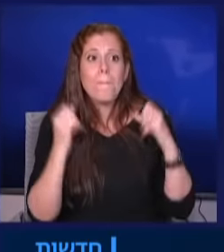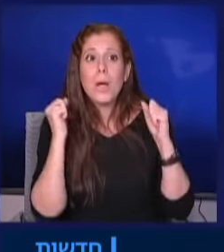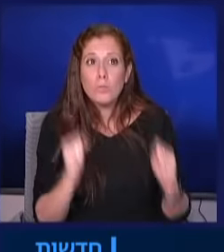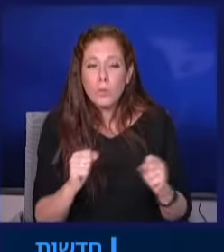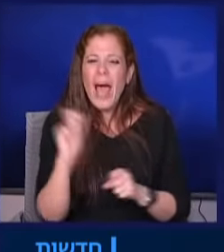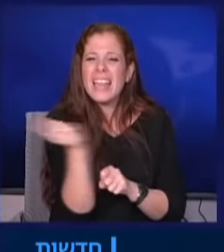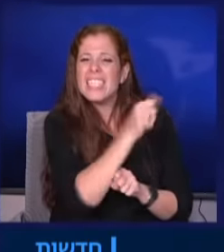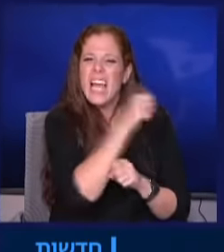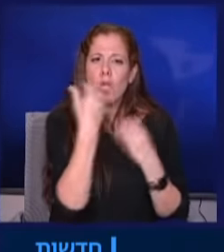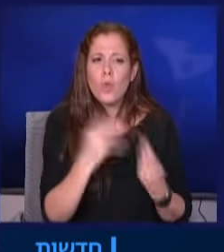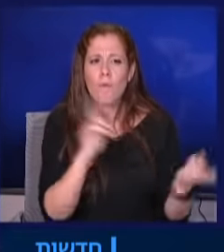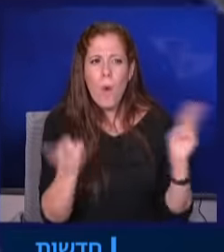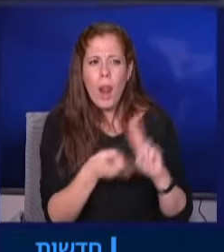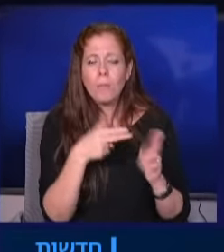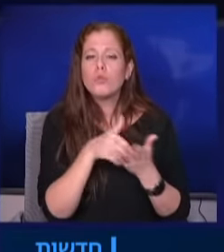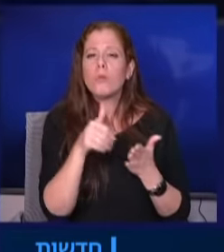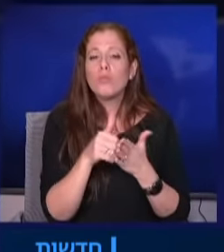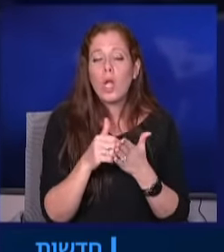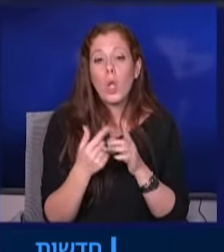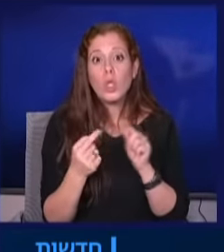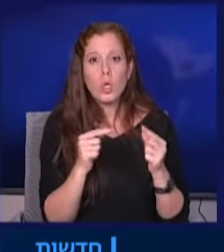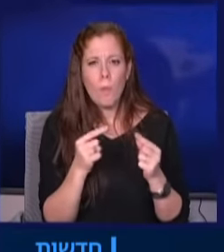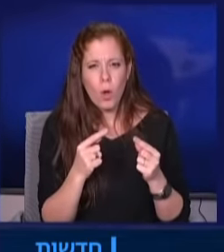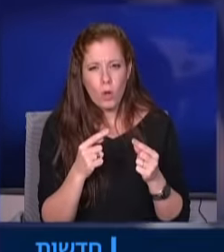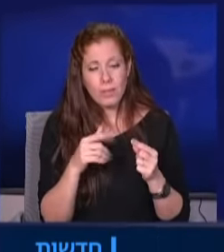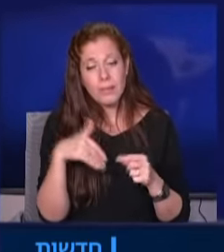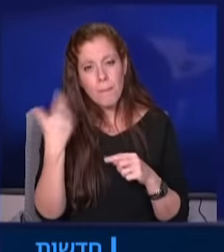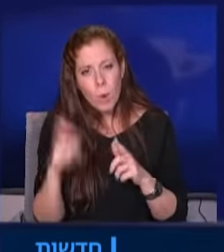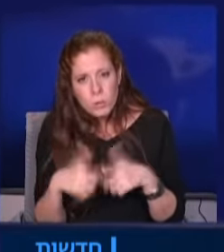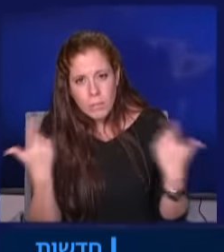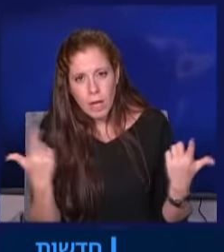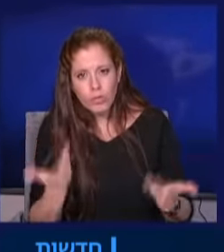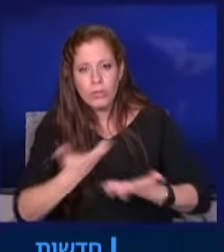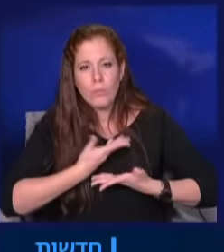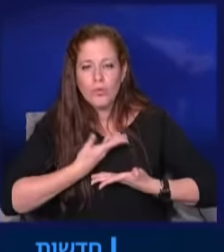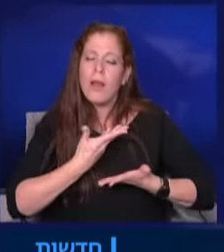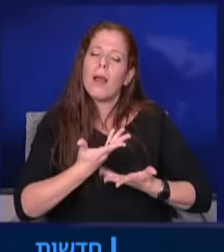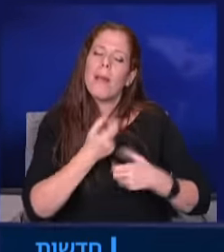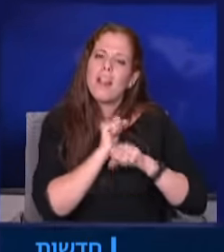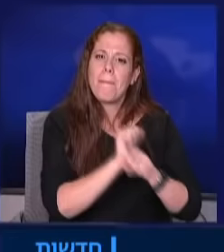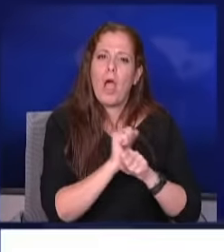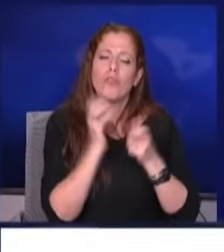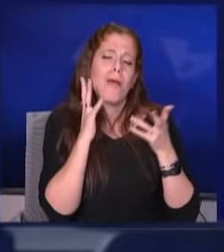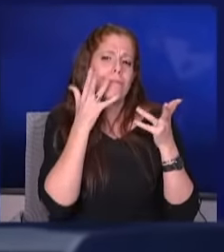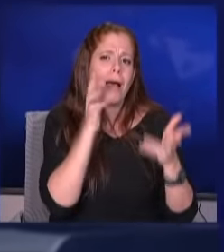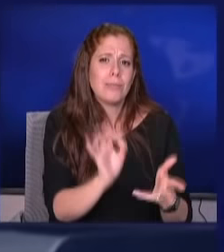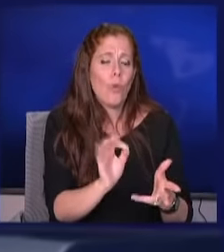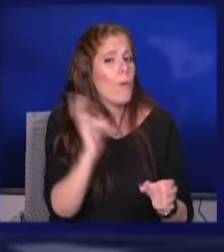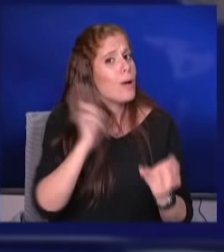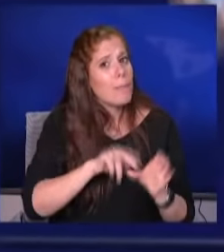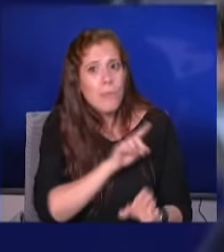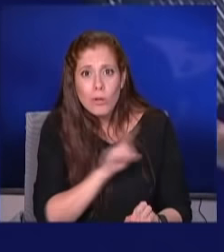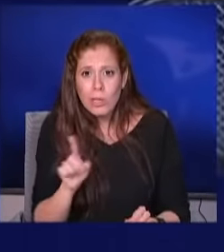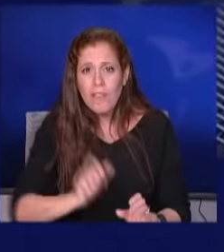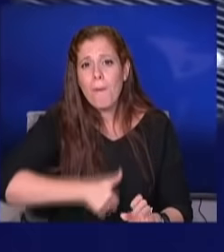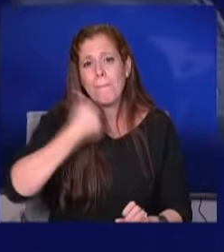הטוב בעולם שממשיך להיות שנוי במחלוקת כל כך מחוץ למגרש, ימשיך לקבל את תמיכת מעריציו. גם אם לא ישתתף באליפות